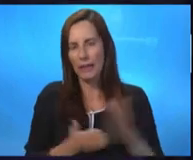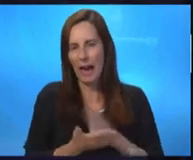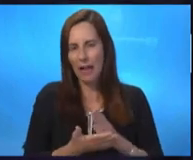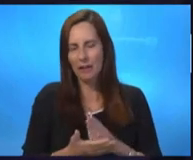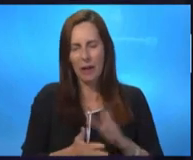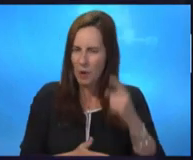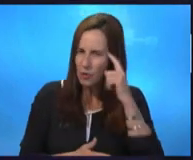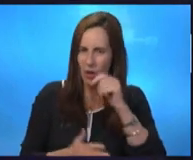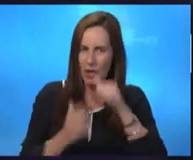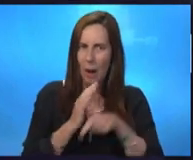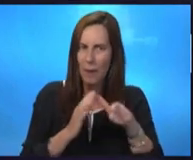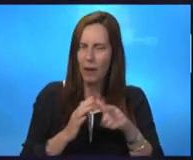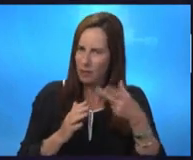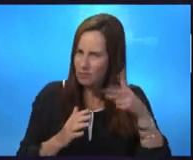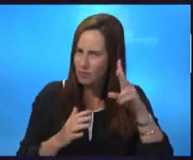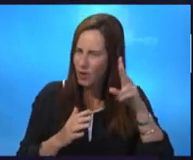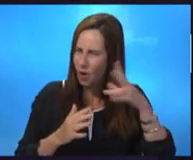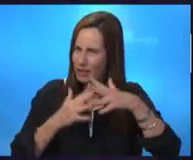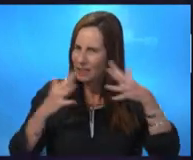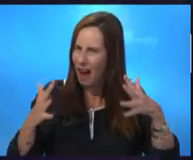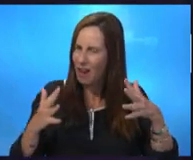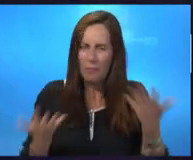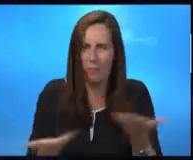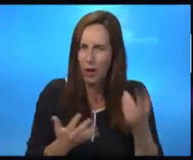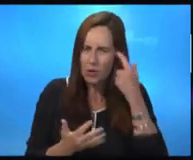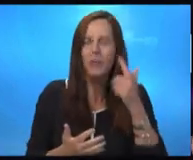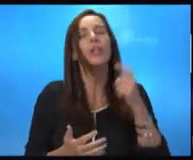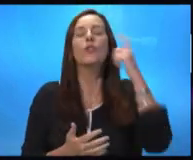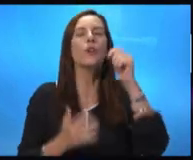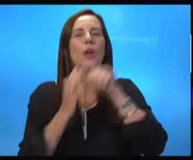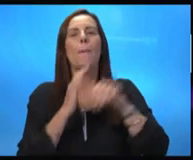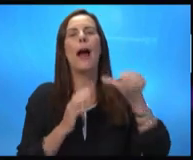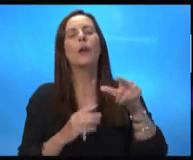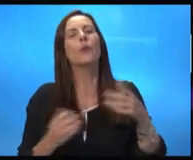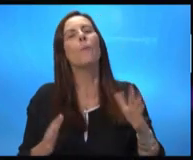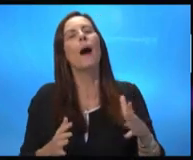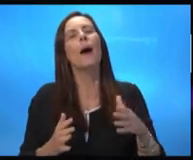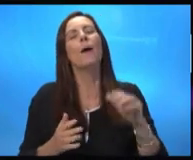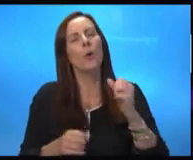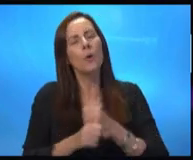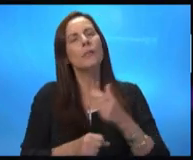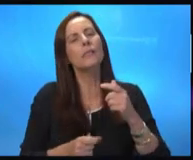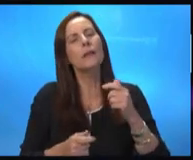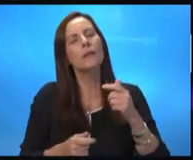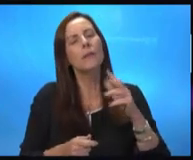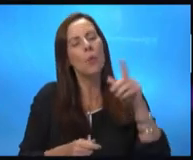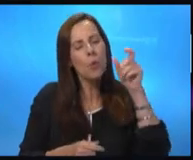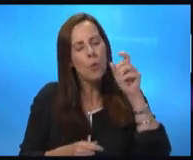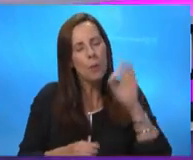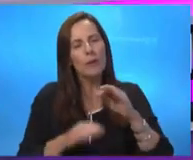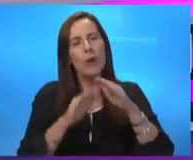חושבת שהבנק הזה עוד ילך ויתחזק, או מה? היא חושבת שהבנק הזה הוא מה שנקרא מחולל תחרות, איזשהו גורם שבאמת